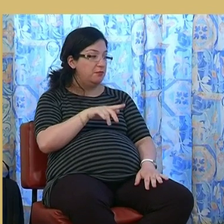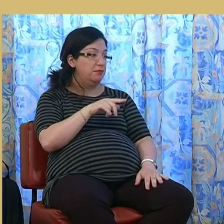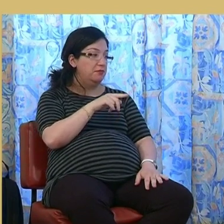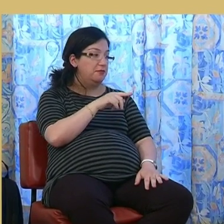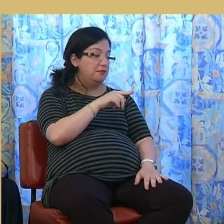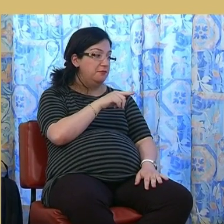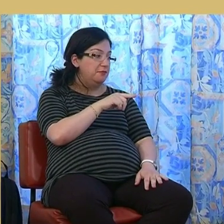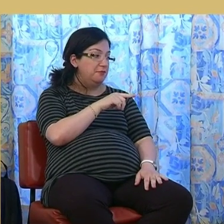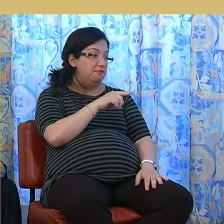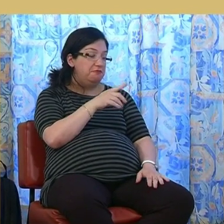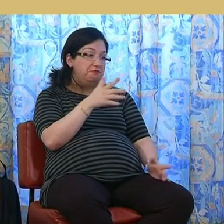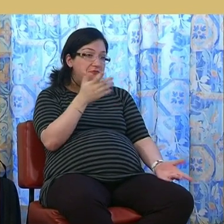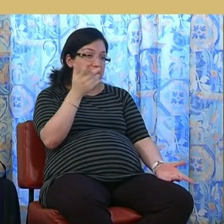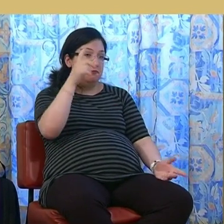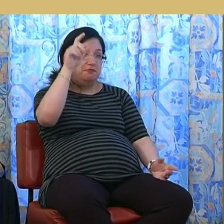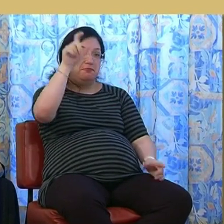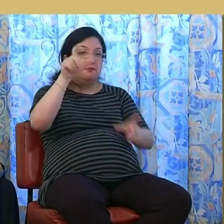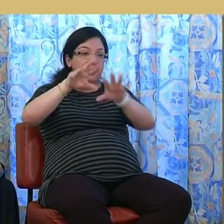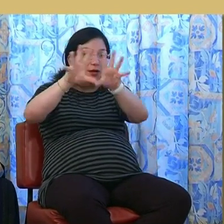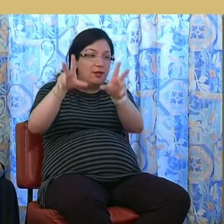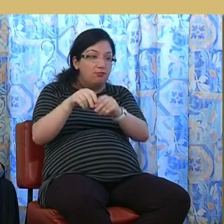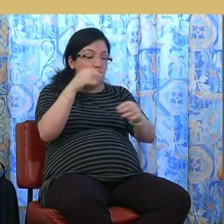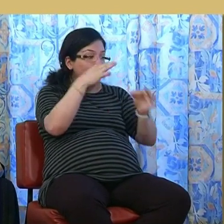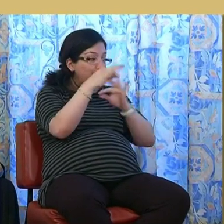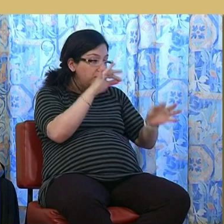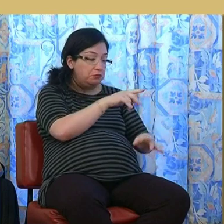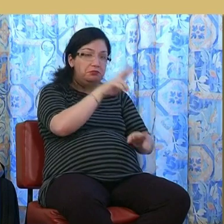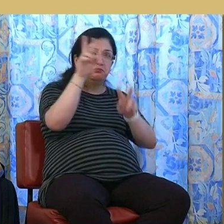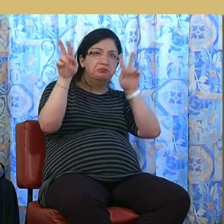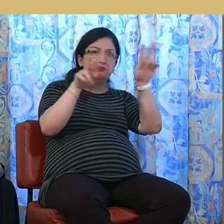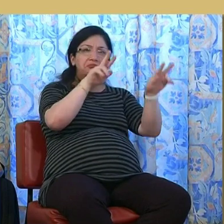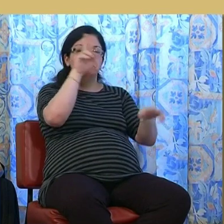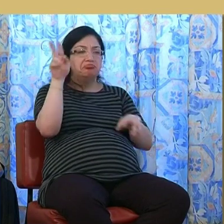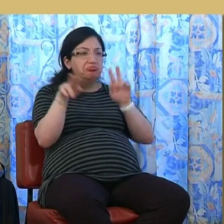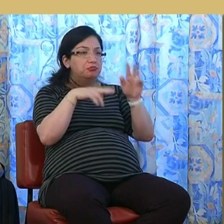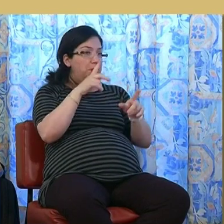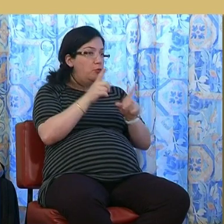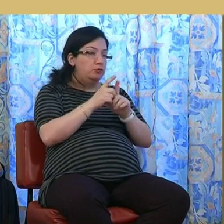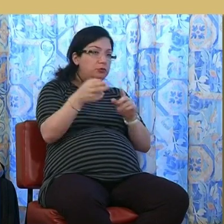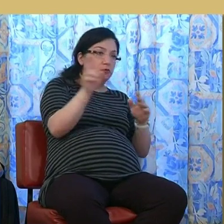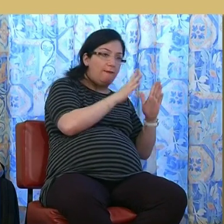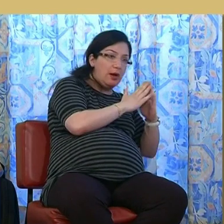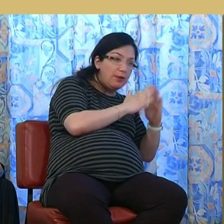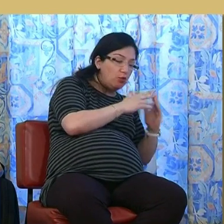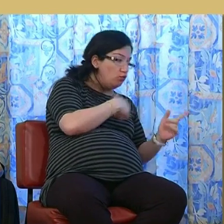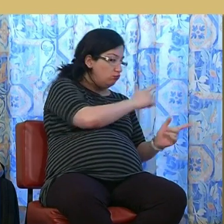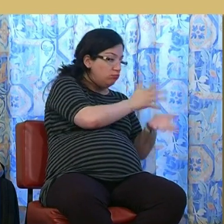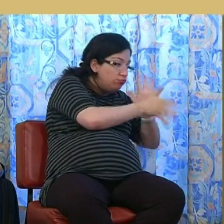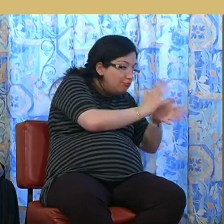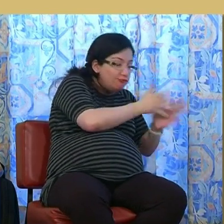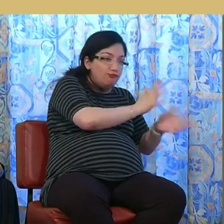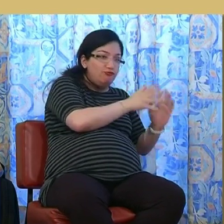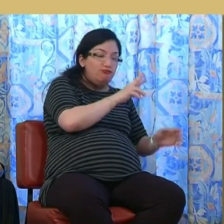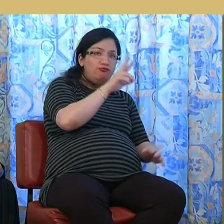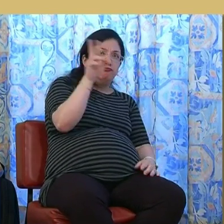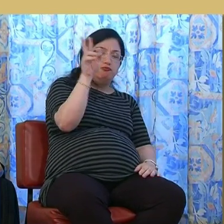À 5 mois, il est allé à la crèche, il a commencé à aller à la crèche. Et donc tout le monde parlait là-bas, et lui était un peu intrigué. Et puis en revenant à